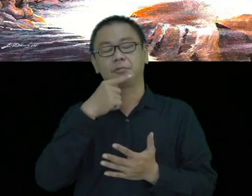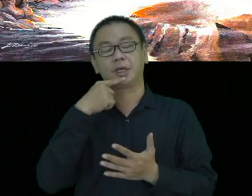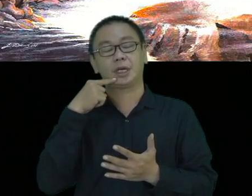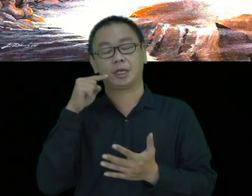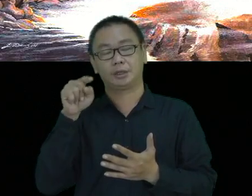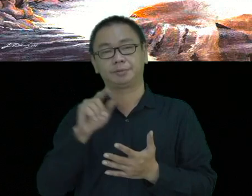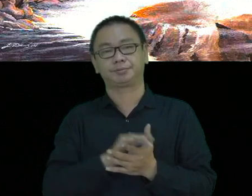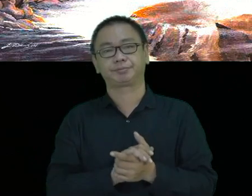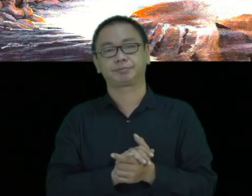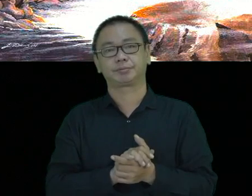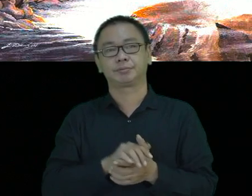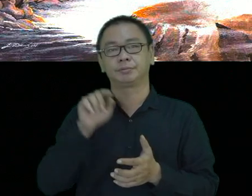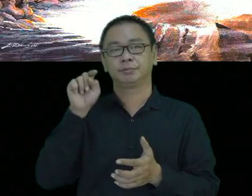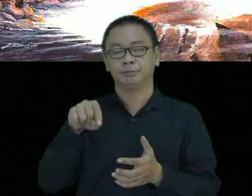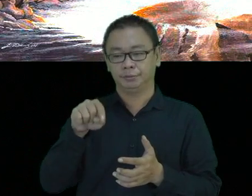Ini adalah